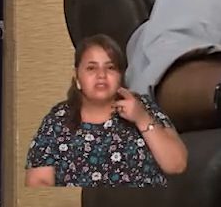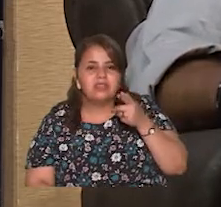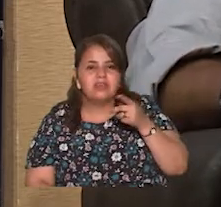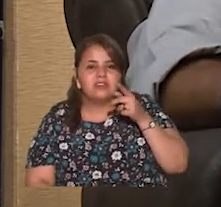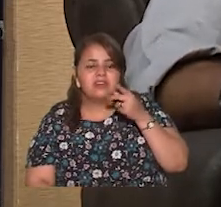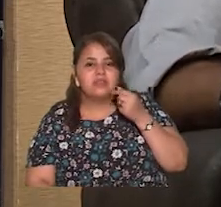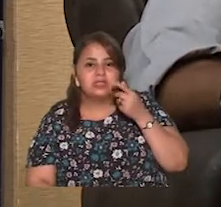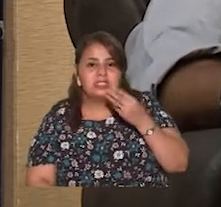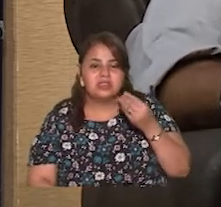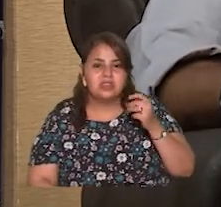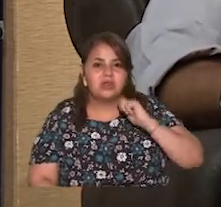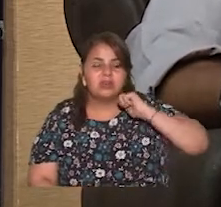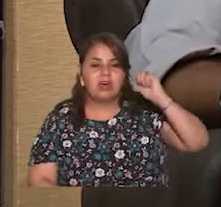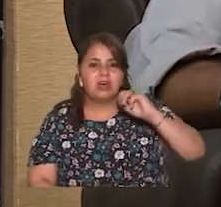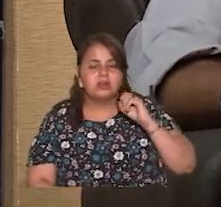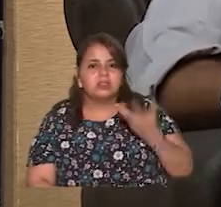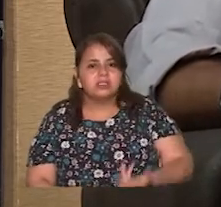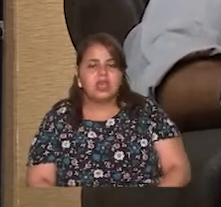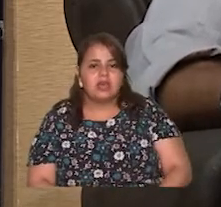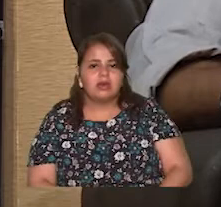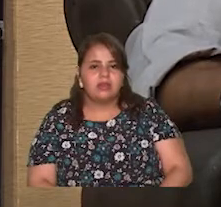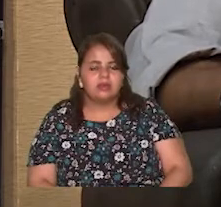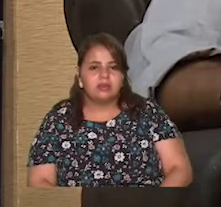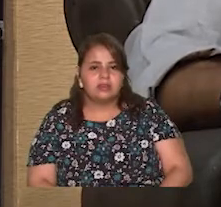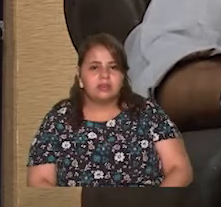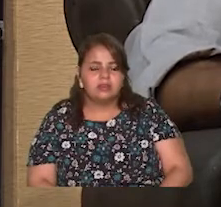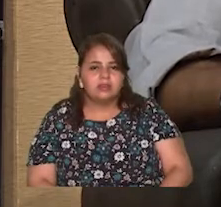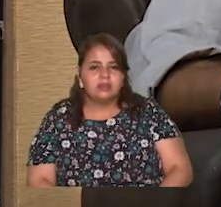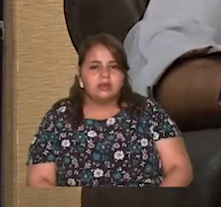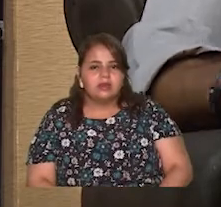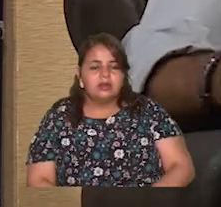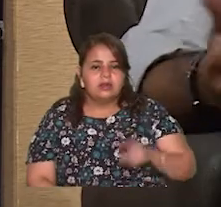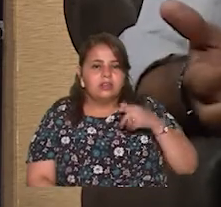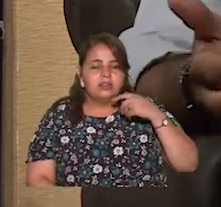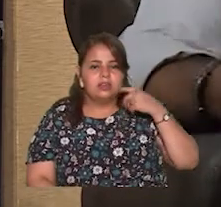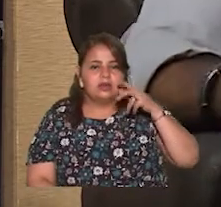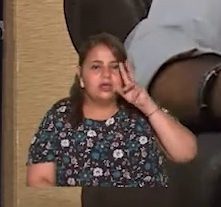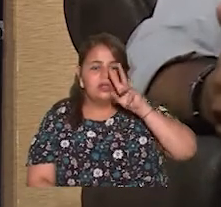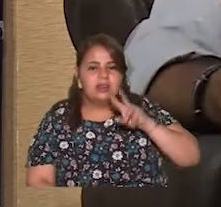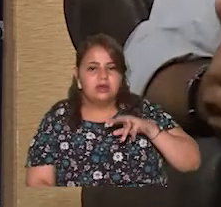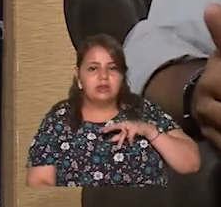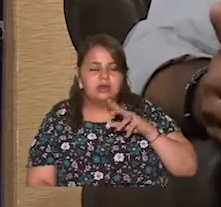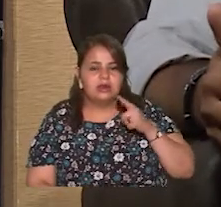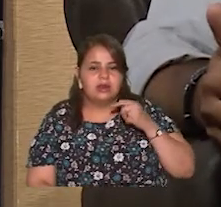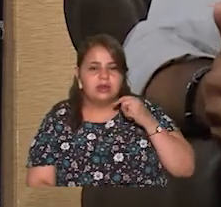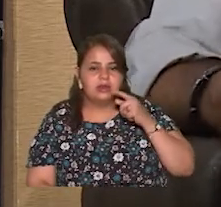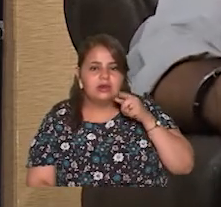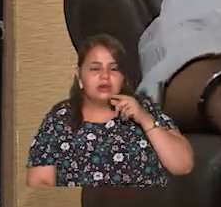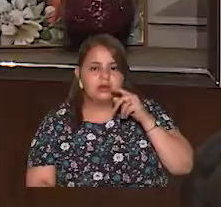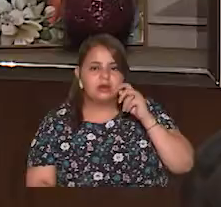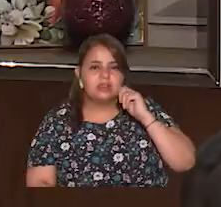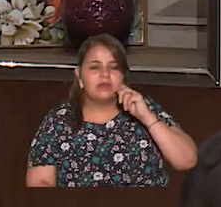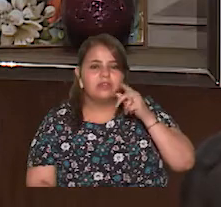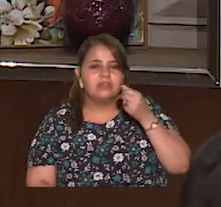اوناسيس اللي قالت كل حاجه كنت بشوفها كنت بجيبها، بس مفيش حاجه اشبعتني. لما تقري على على على سويسرا اللي اكثر